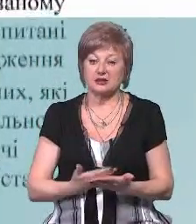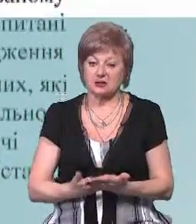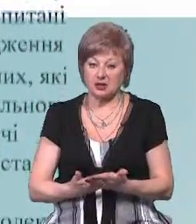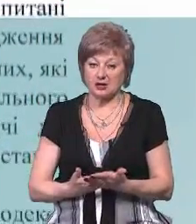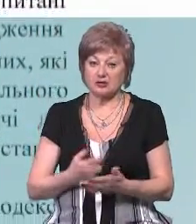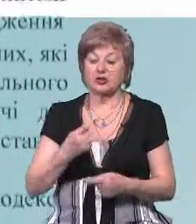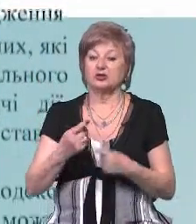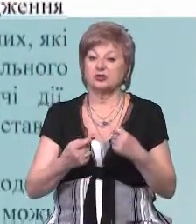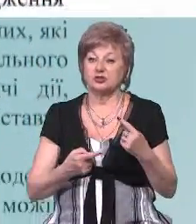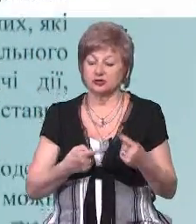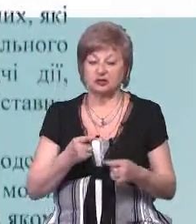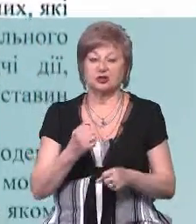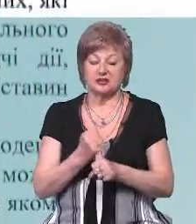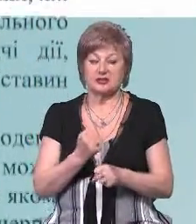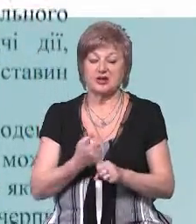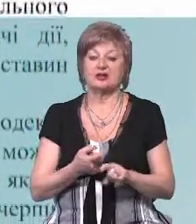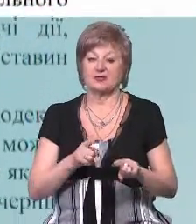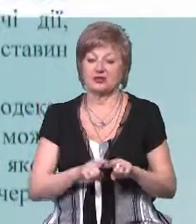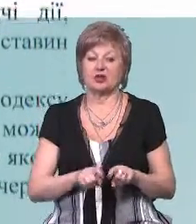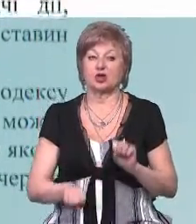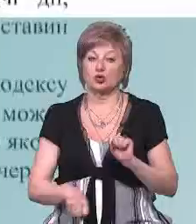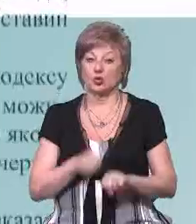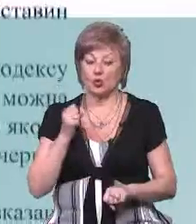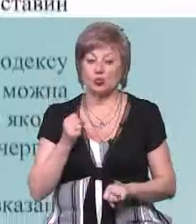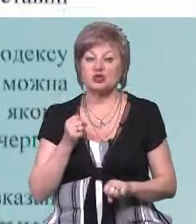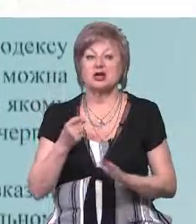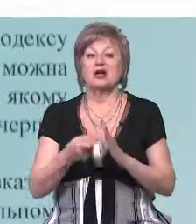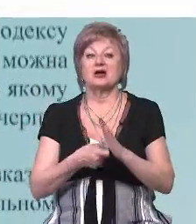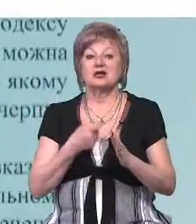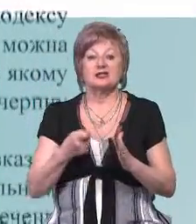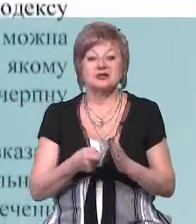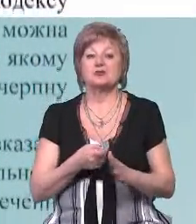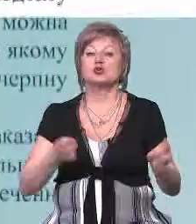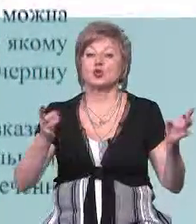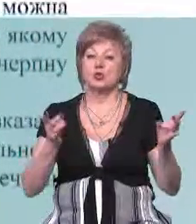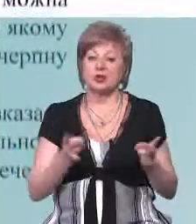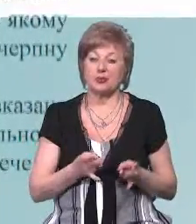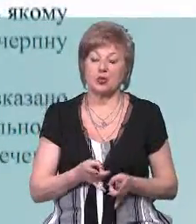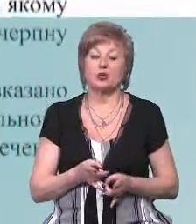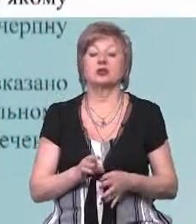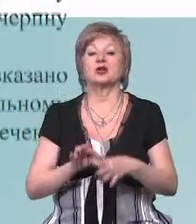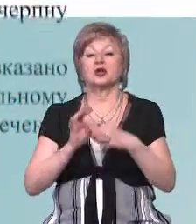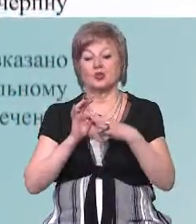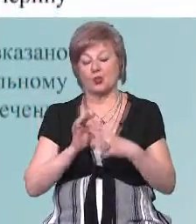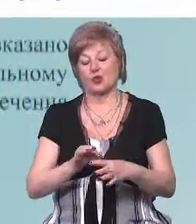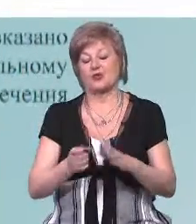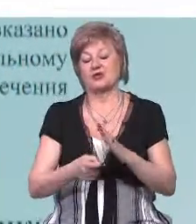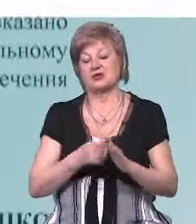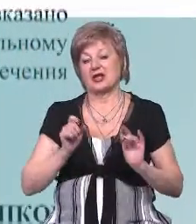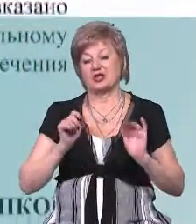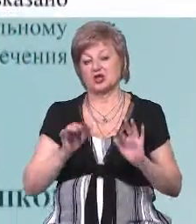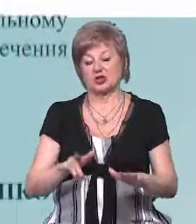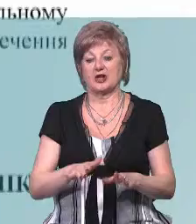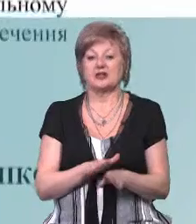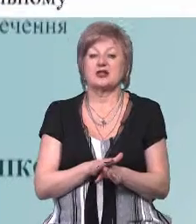відсутність обставин скоєного кримінального правопорушення, слідчому ще необхідно провести відповідні слідчі дії, спрямовані на